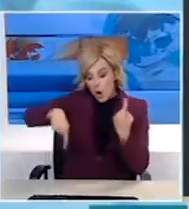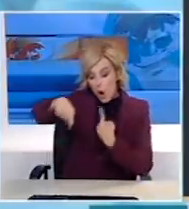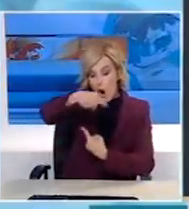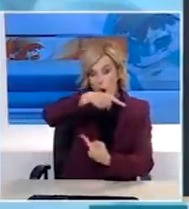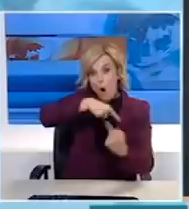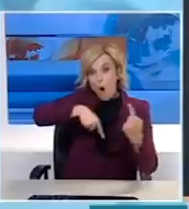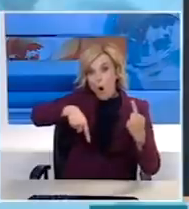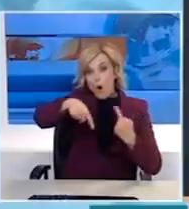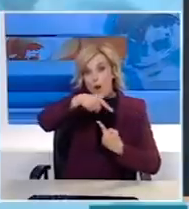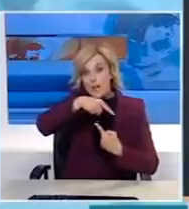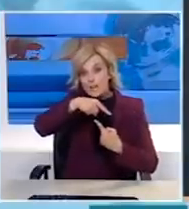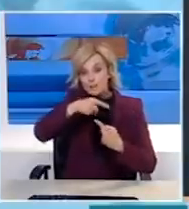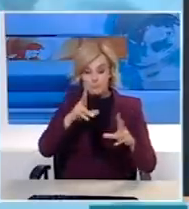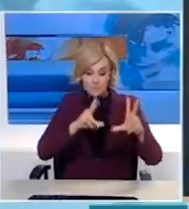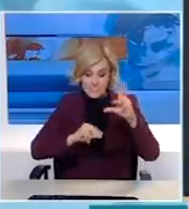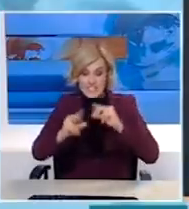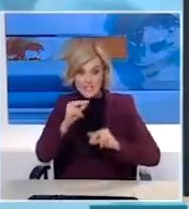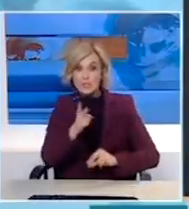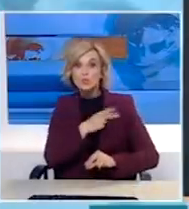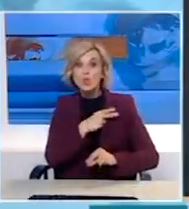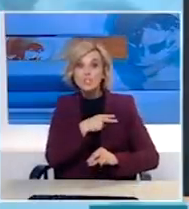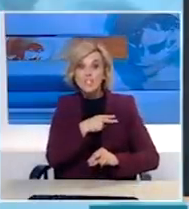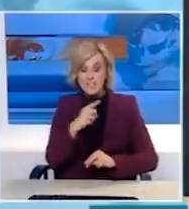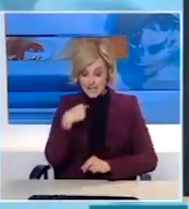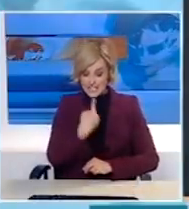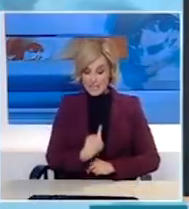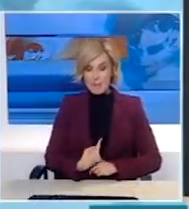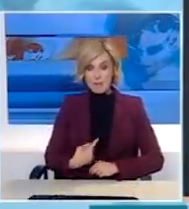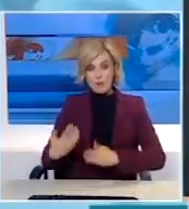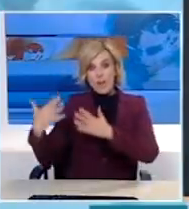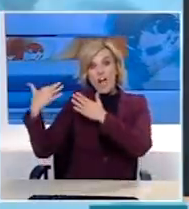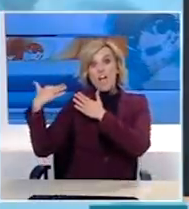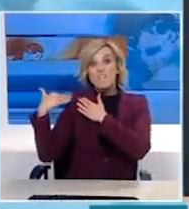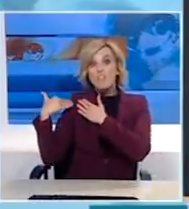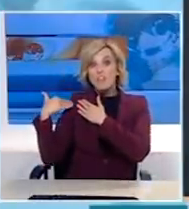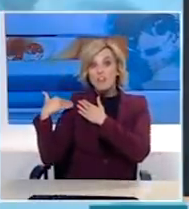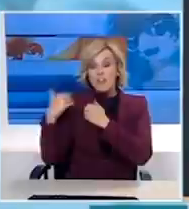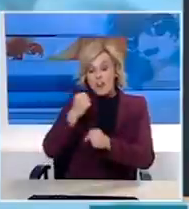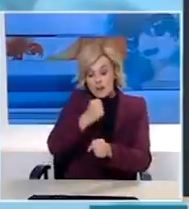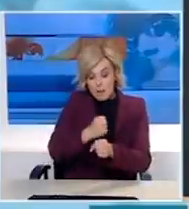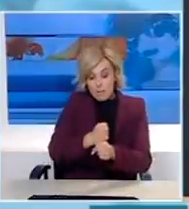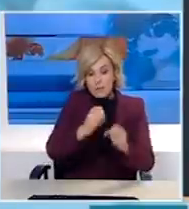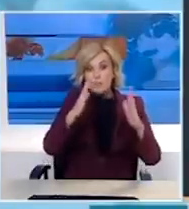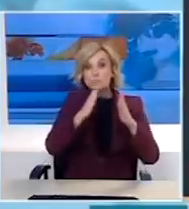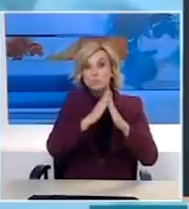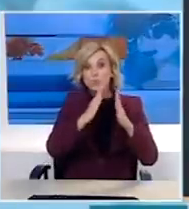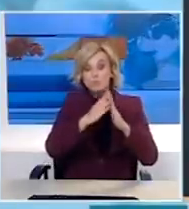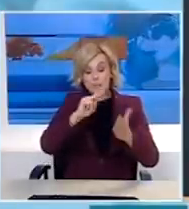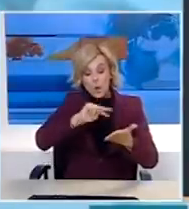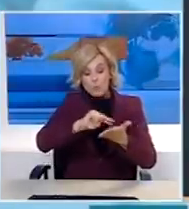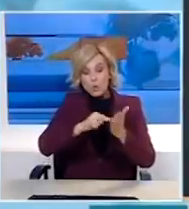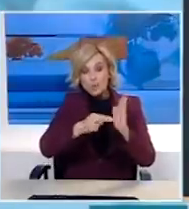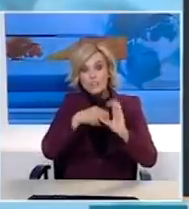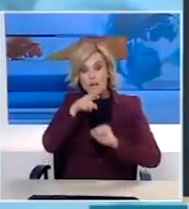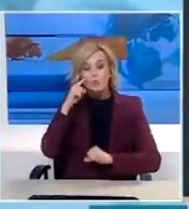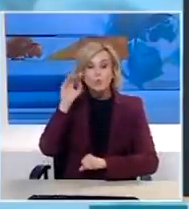μην επιβαρύνουμε το διπλανό με τη διασπορά του ιού, να μην υπερφορτώσουμε τις δομές υγείας, είναι και παραμένει τις επόμενες εβδομάδες ο κύριος